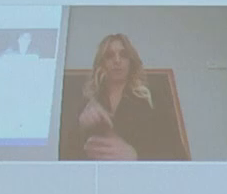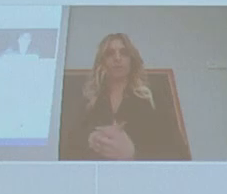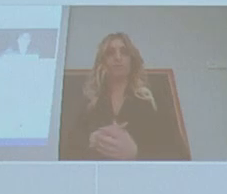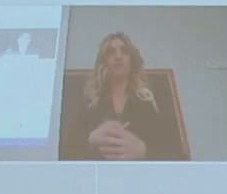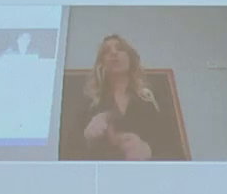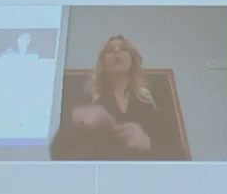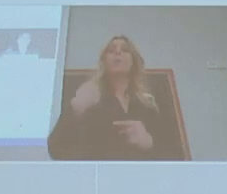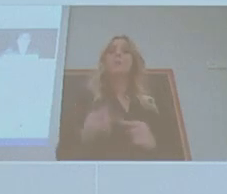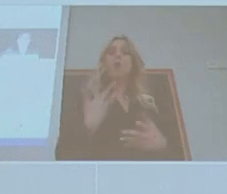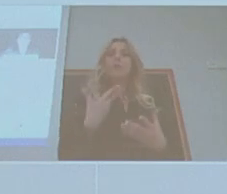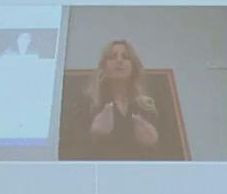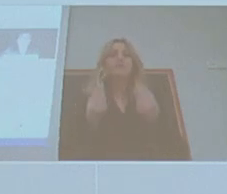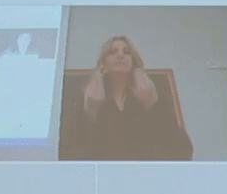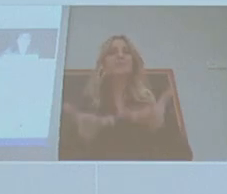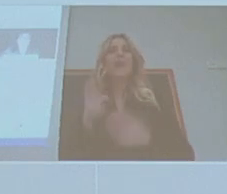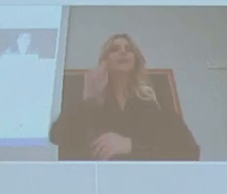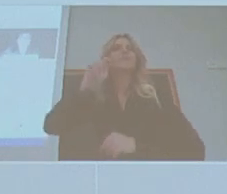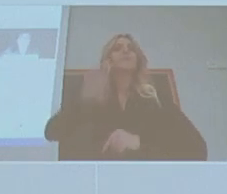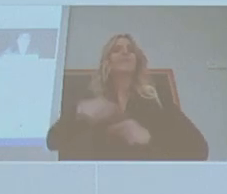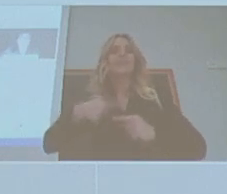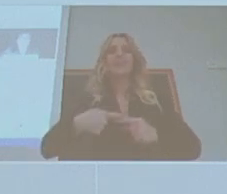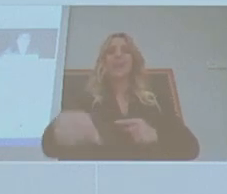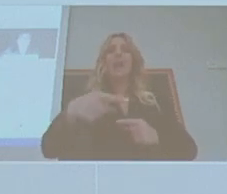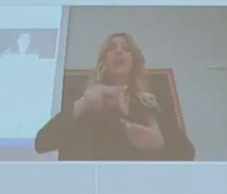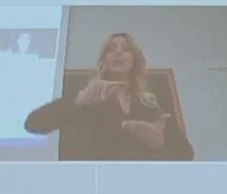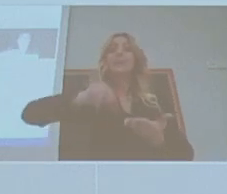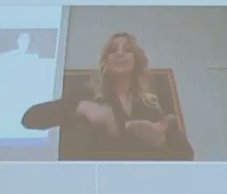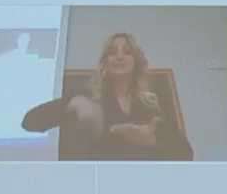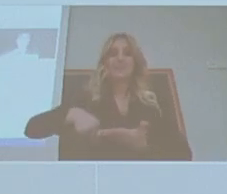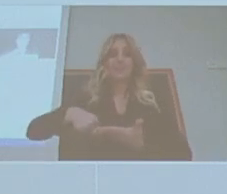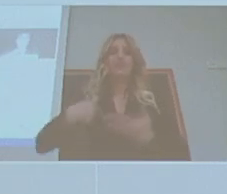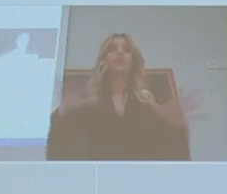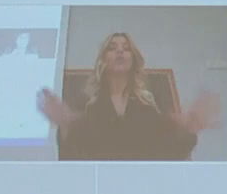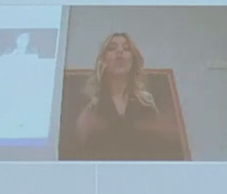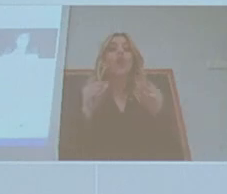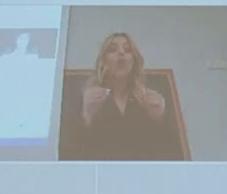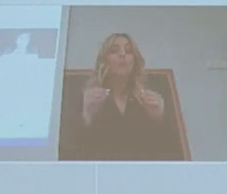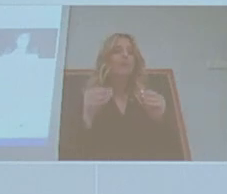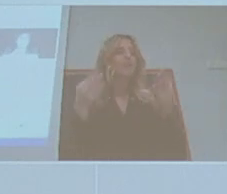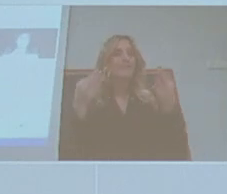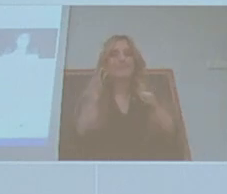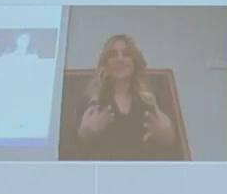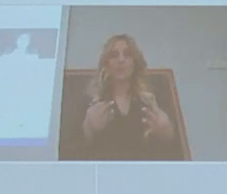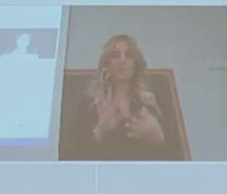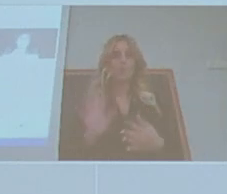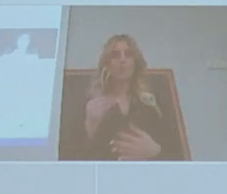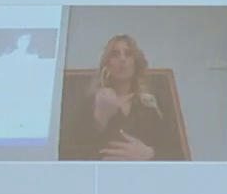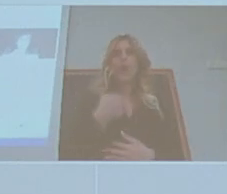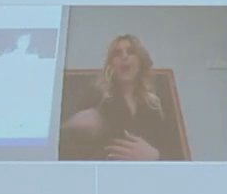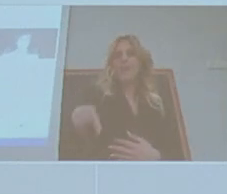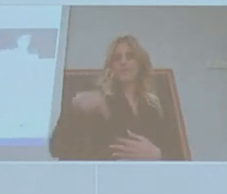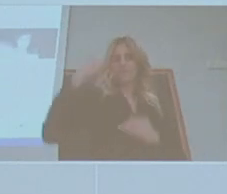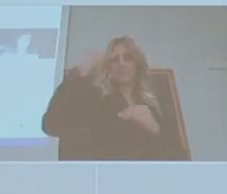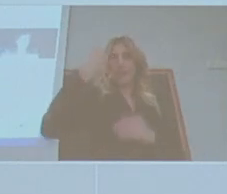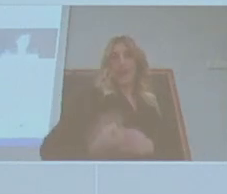così poi dare il via alle iscrizioni che inizieranno sicuramente alla fine del mese